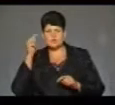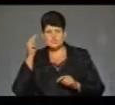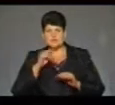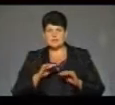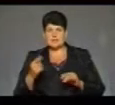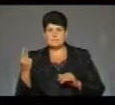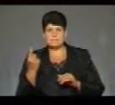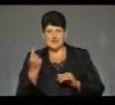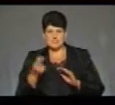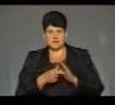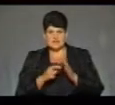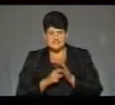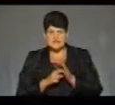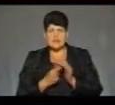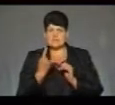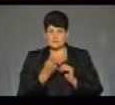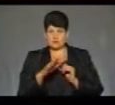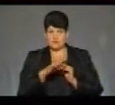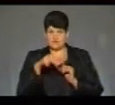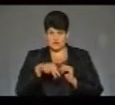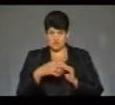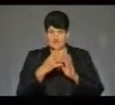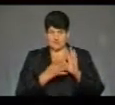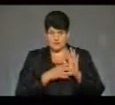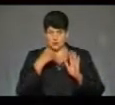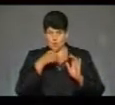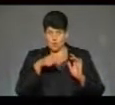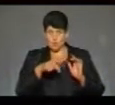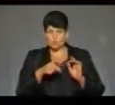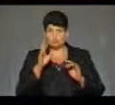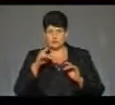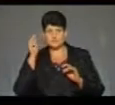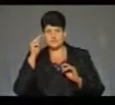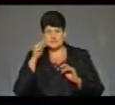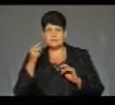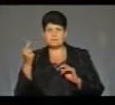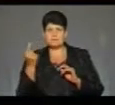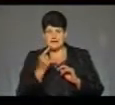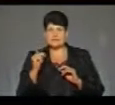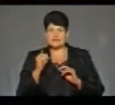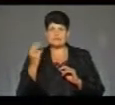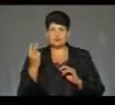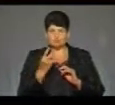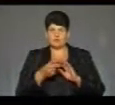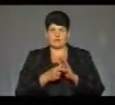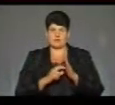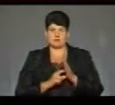учні перших класів, а з 1 вересня 2019 року навчатимуться учні першого та других